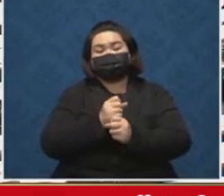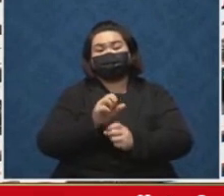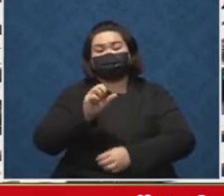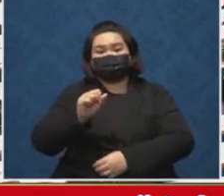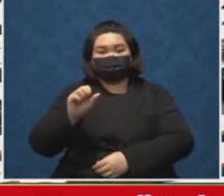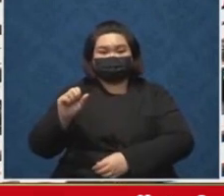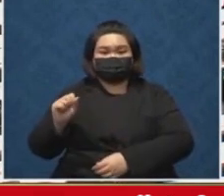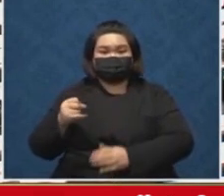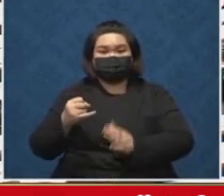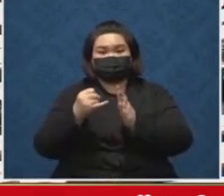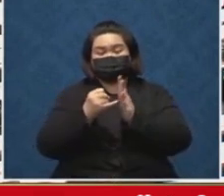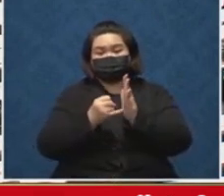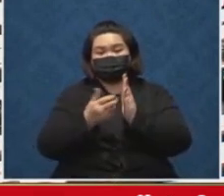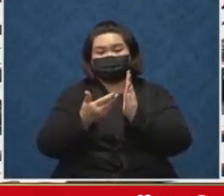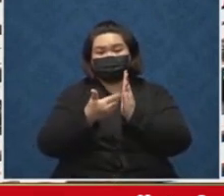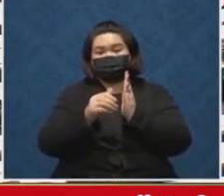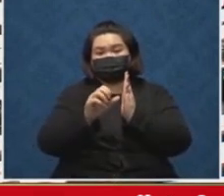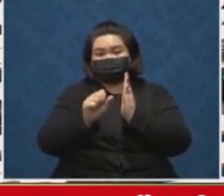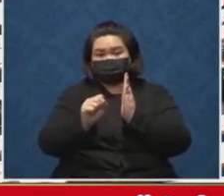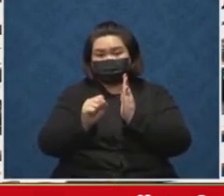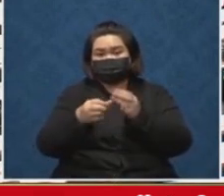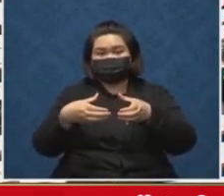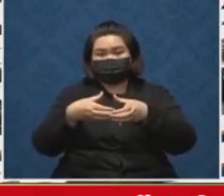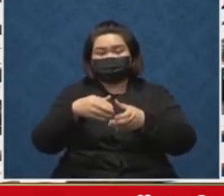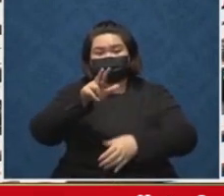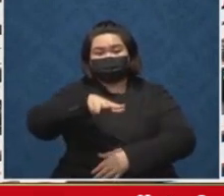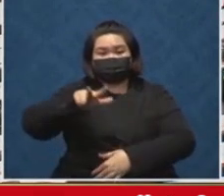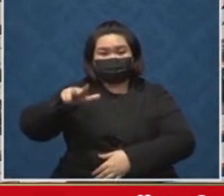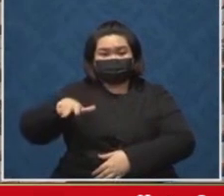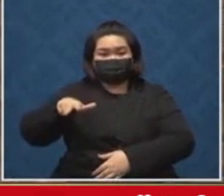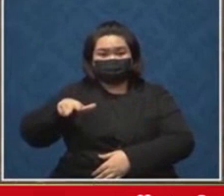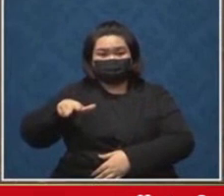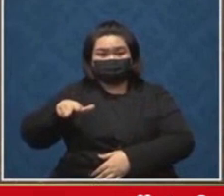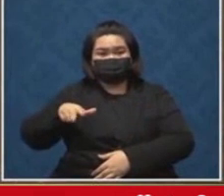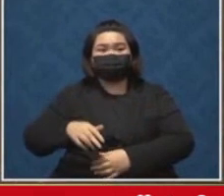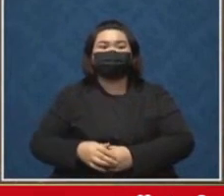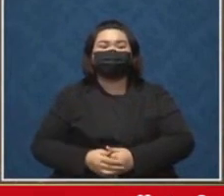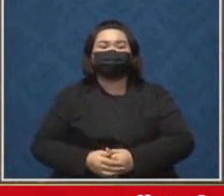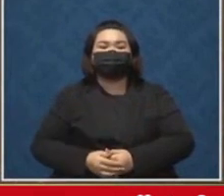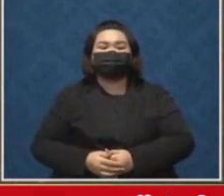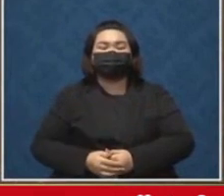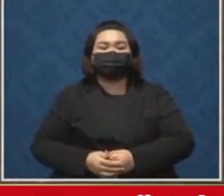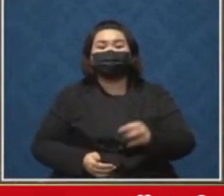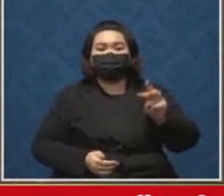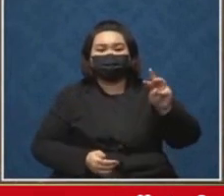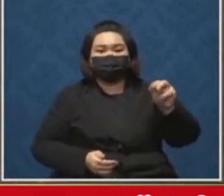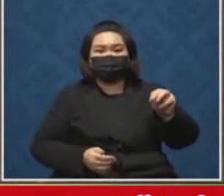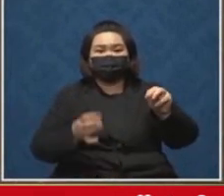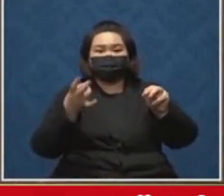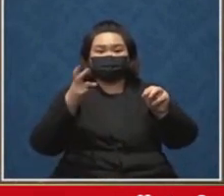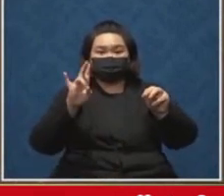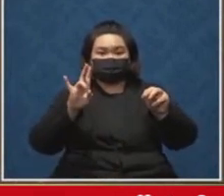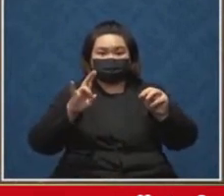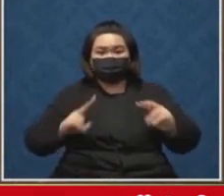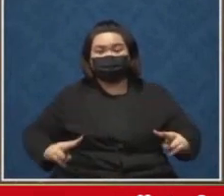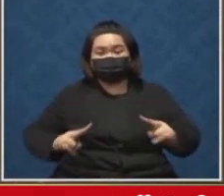ทนราษฎรจังหวัดสกลนครเขต2พรรคเพื่อไทยท่านประธานครับในมาตรา17กระทรวง